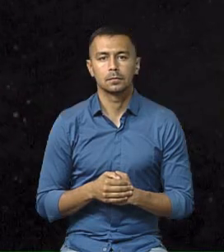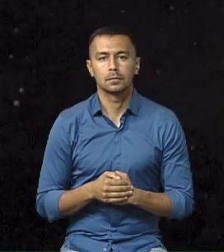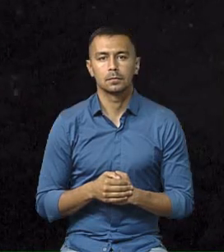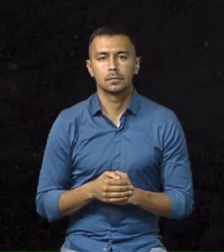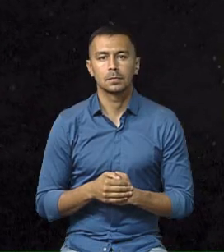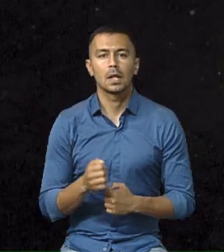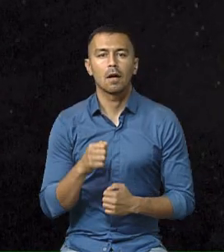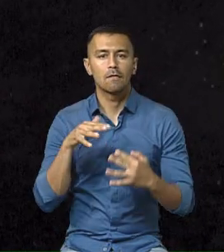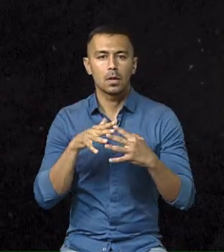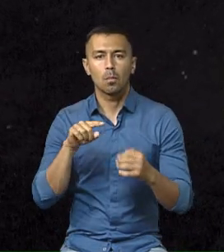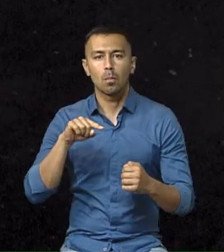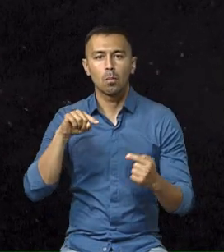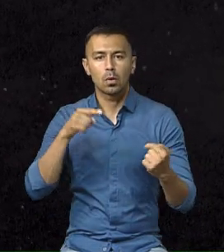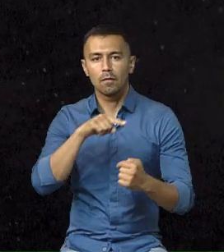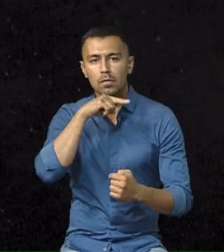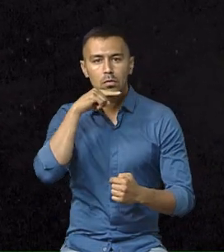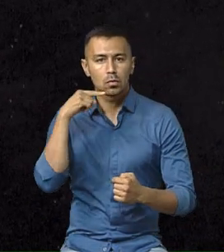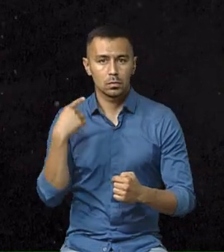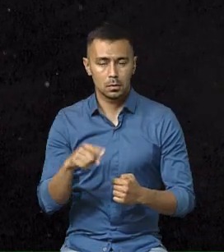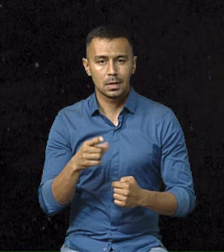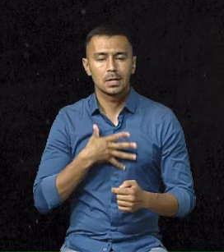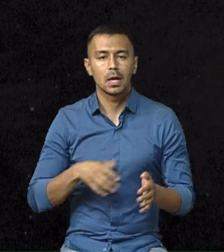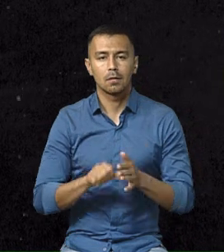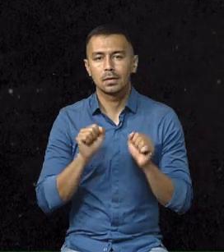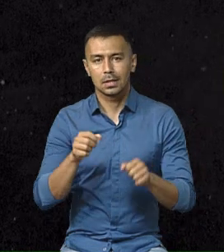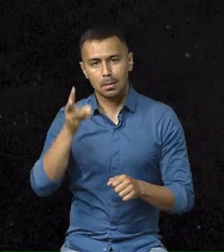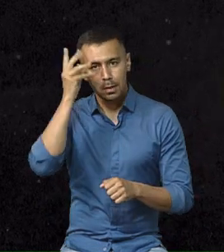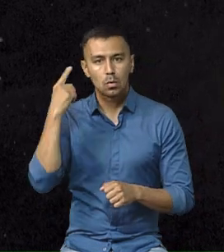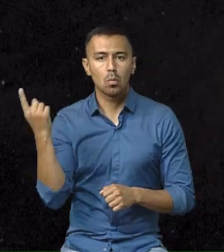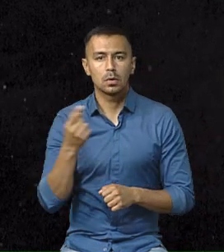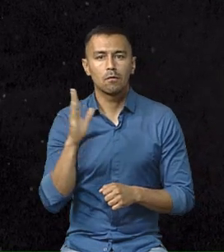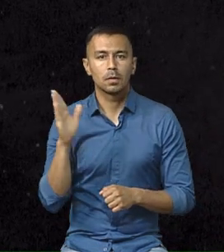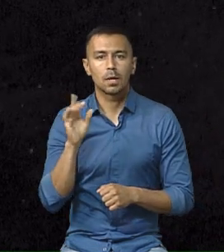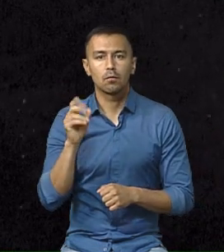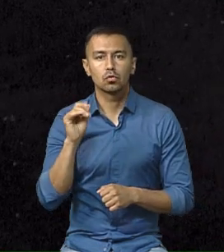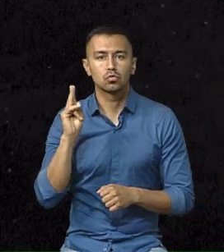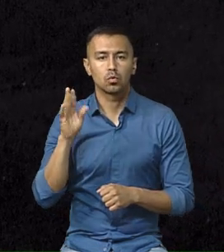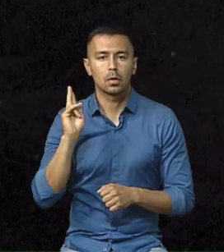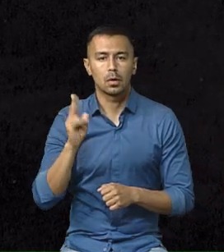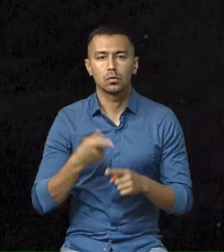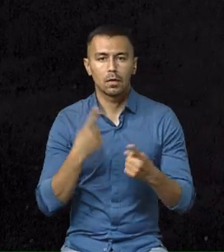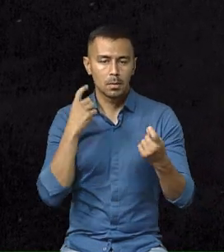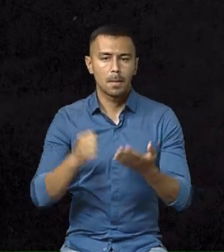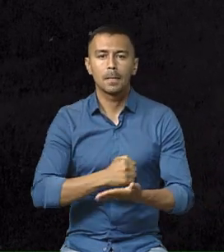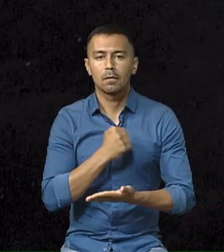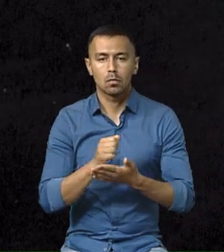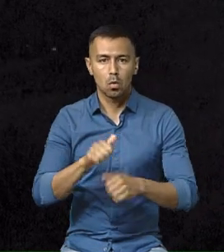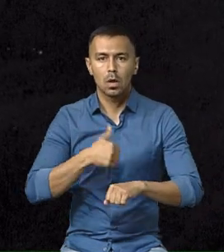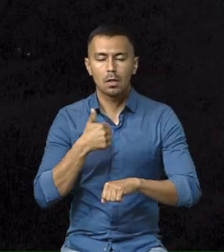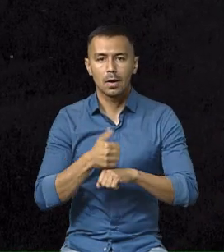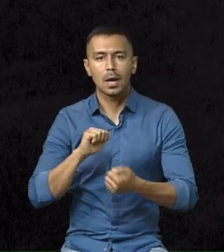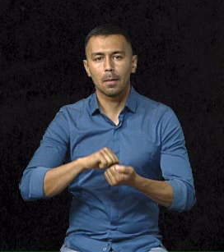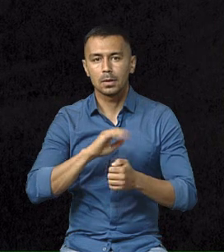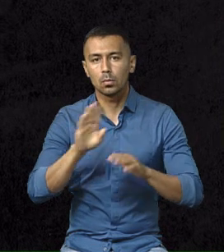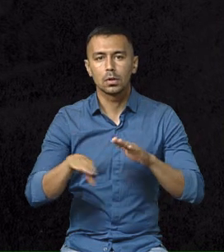На війні проти військових Російської Федерації загинув захисник з Хмельницької області Володимир Кривоносюк. Цю інформацію підтвердив голова